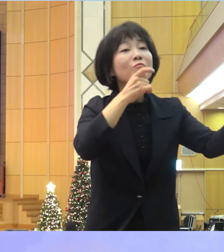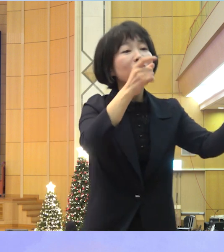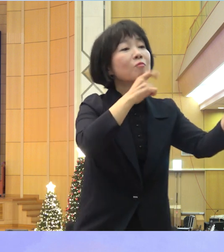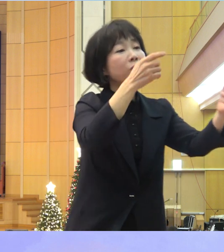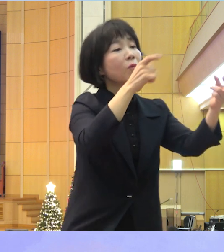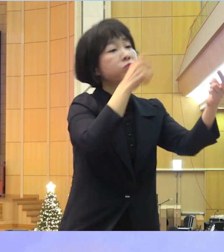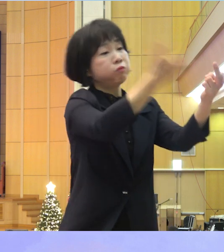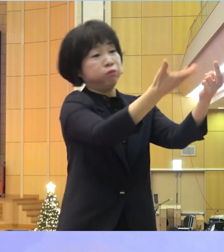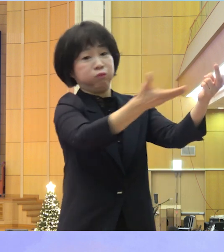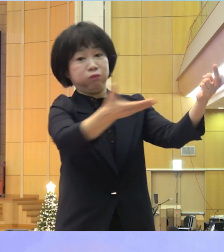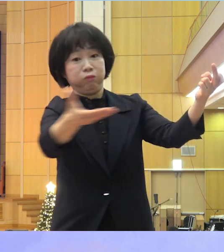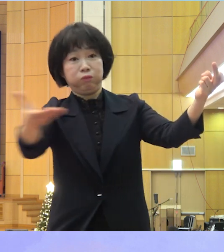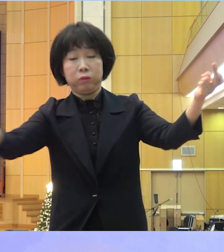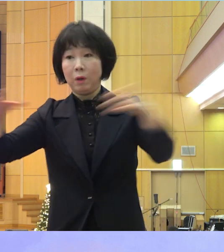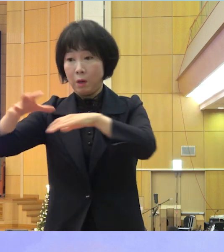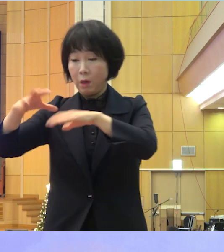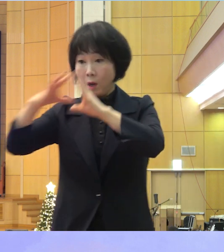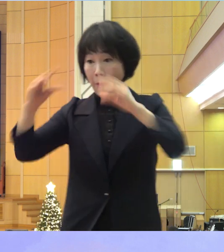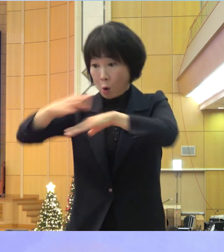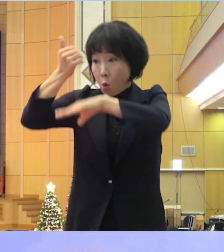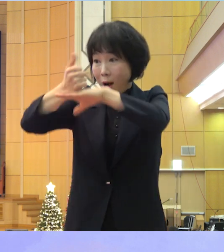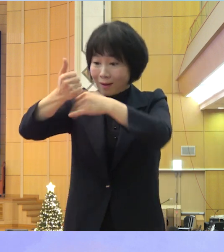어제 나일강 와서 목욕했거든.